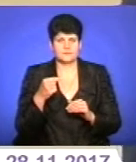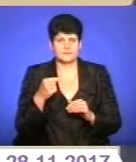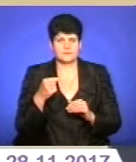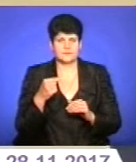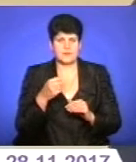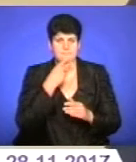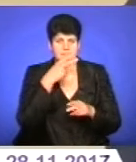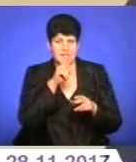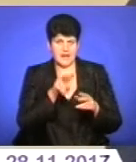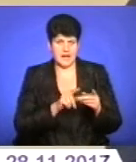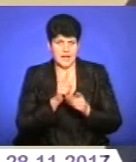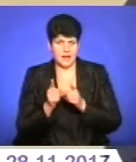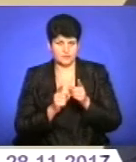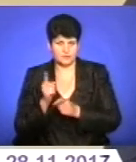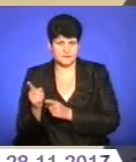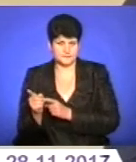переглянути